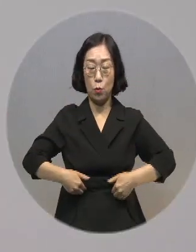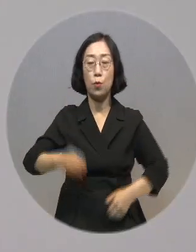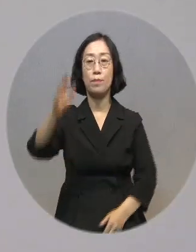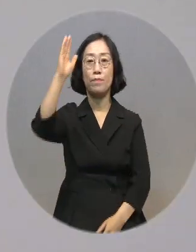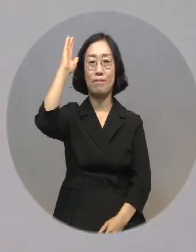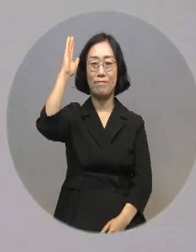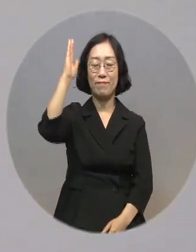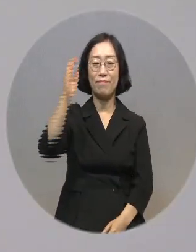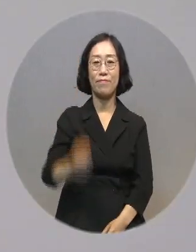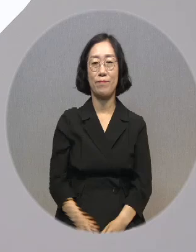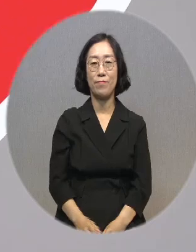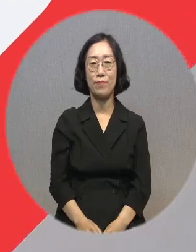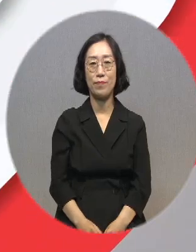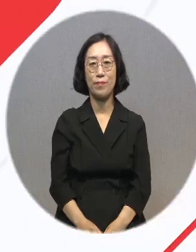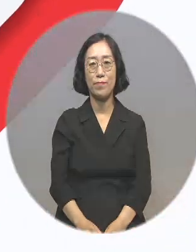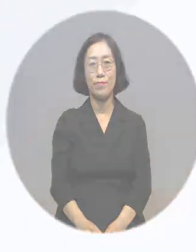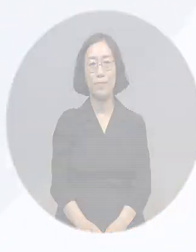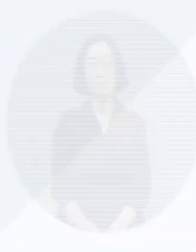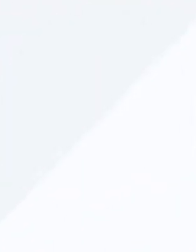강조했습니다.